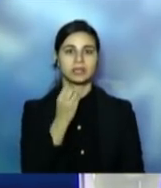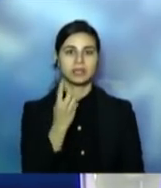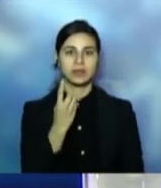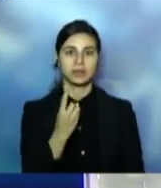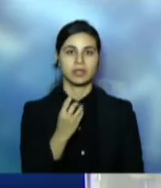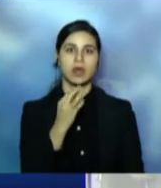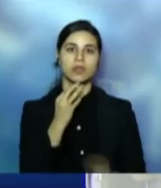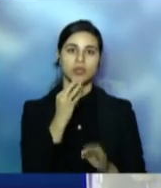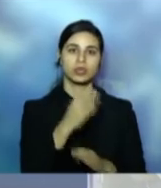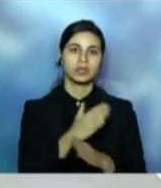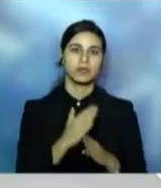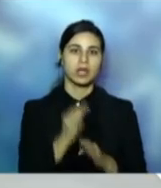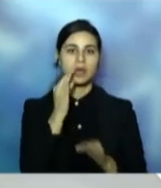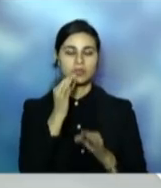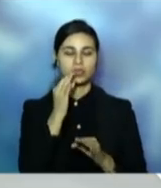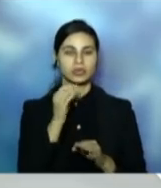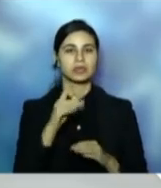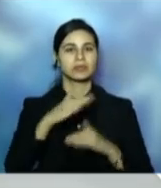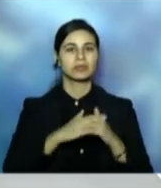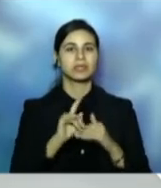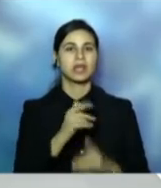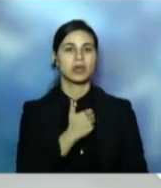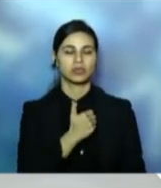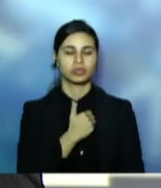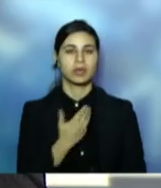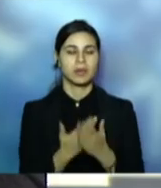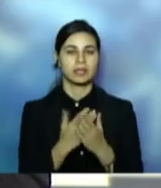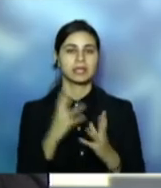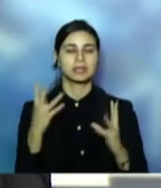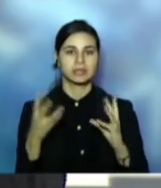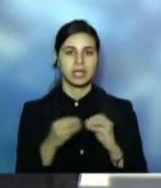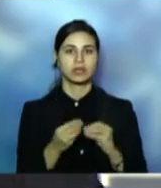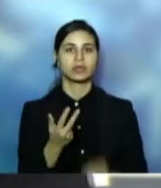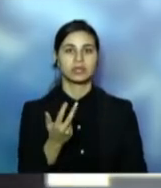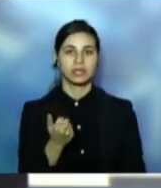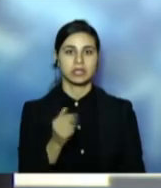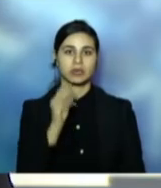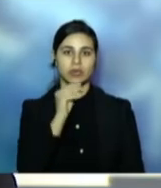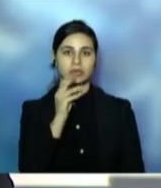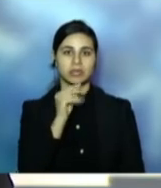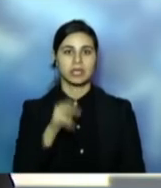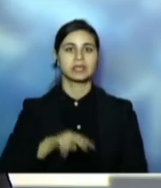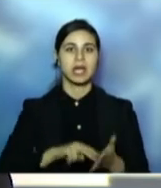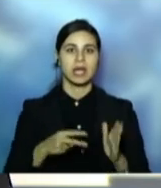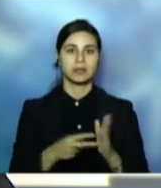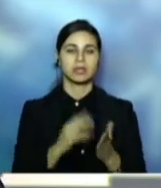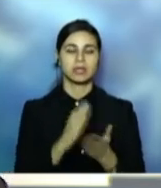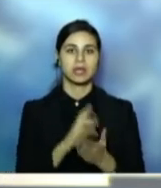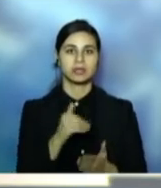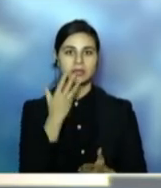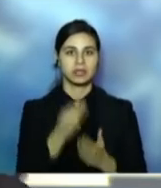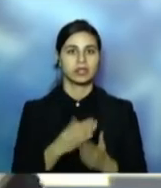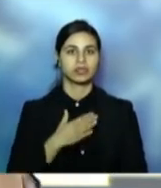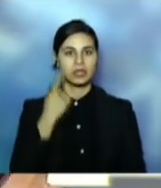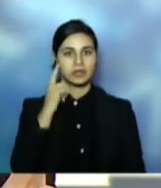და ყველი პური და ძეხვი, რაც მას გაეხარდება. საერთოდ კი, როდესაც დაგეგმილია და ჩვენ